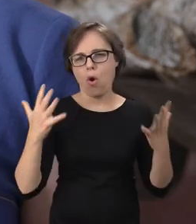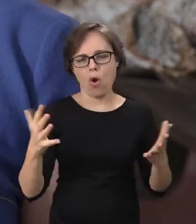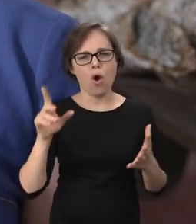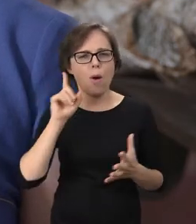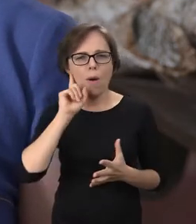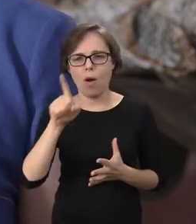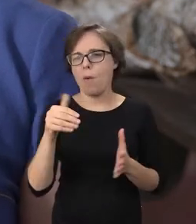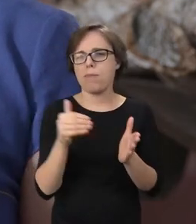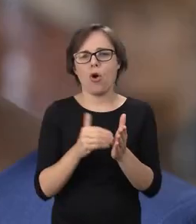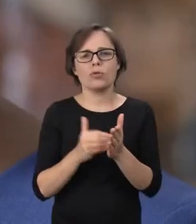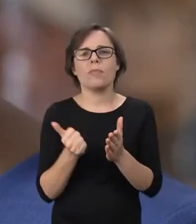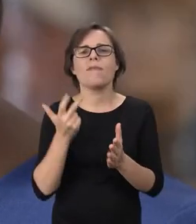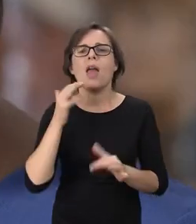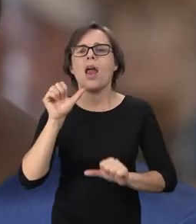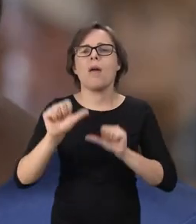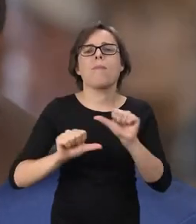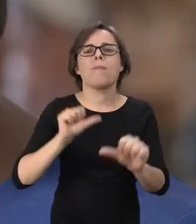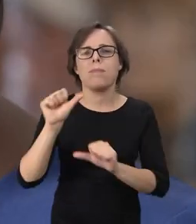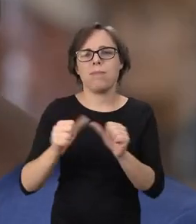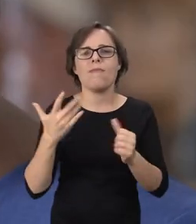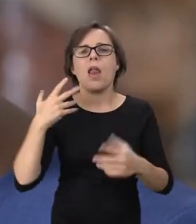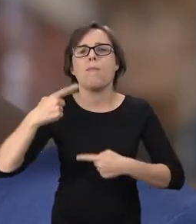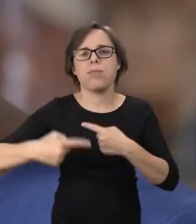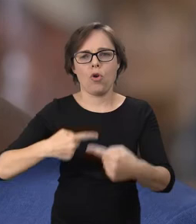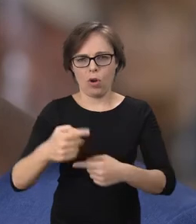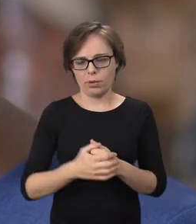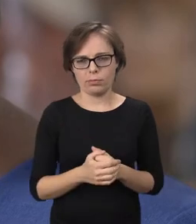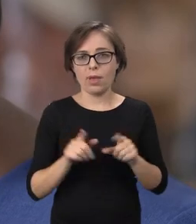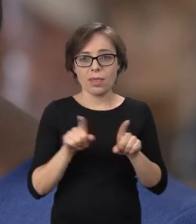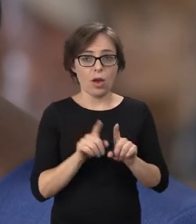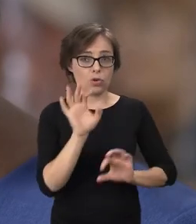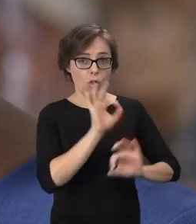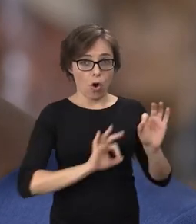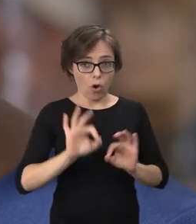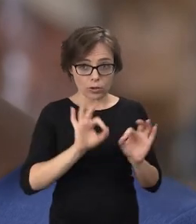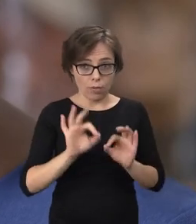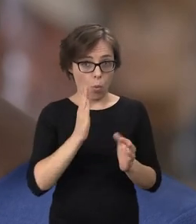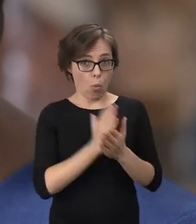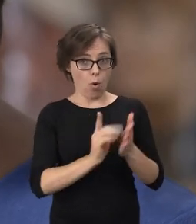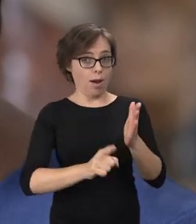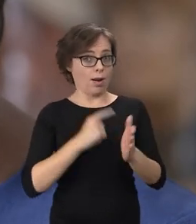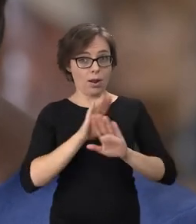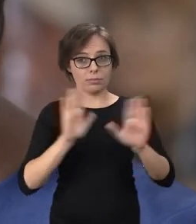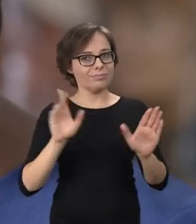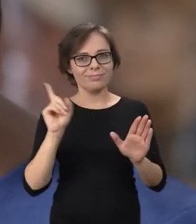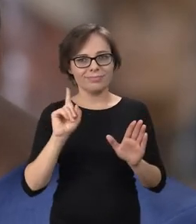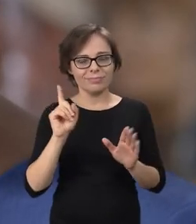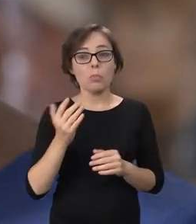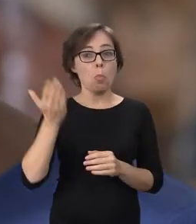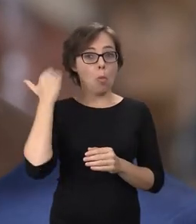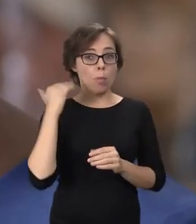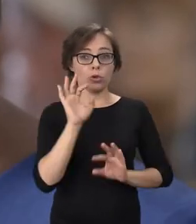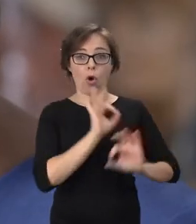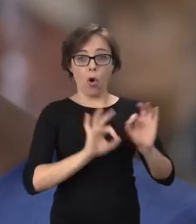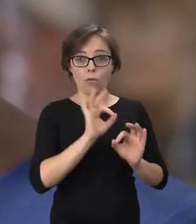na pokolenia. Co jakiś czas proces konserwacji jest wznawiany w momencie, kiedy